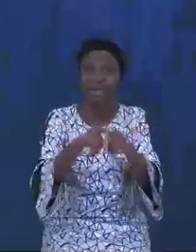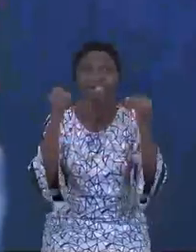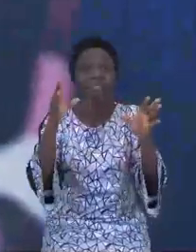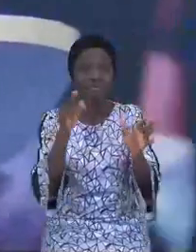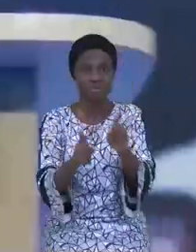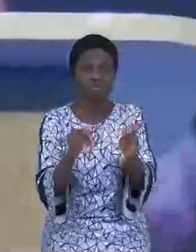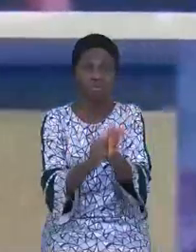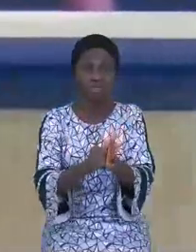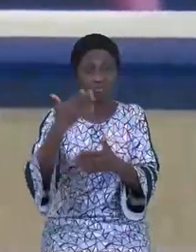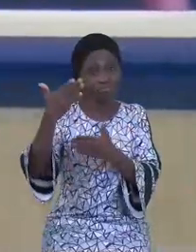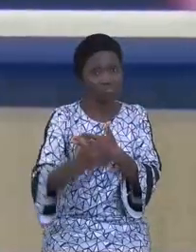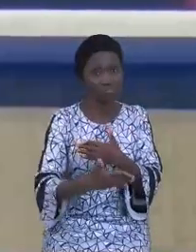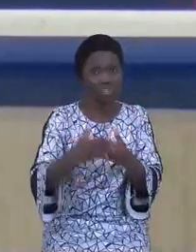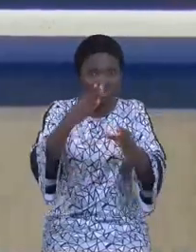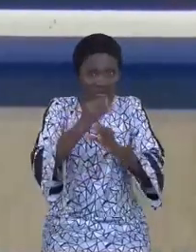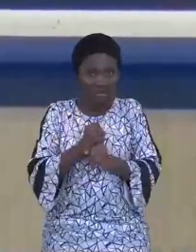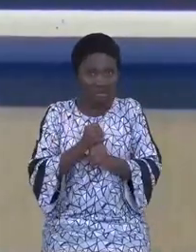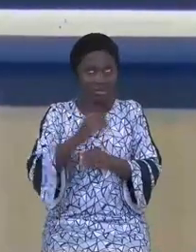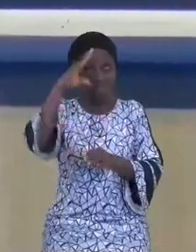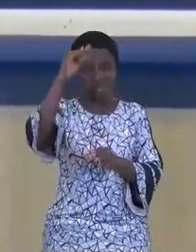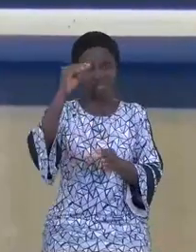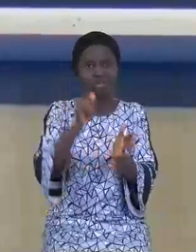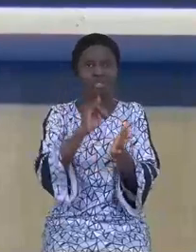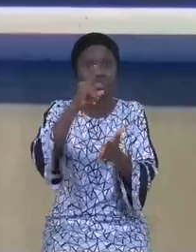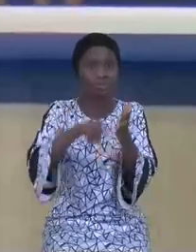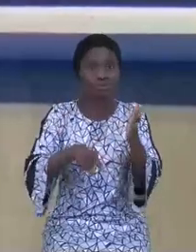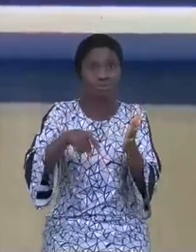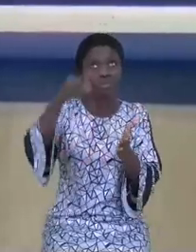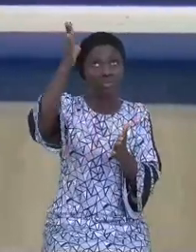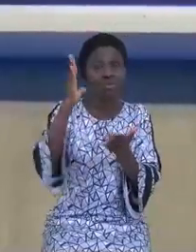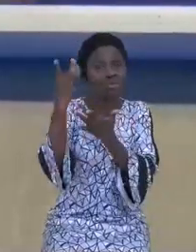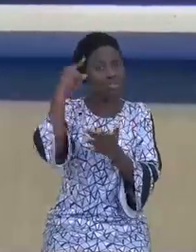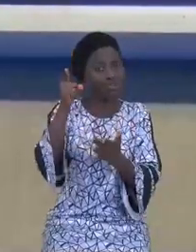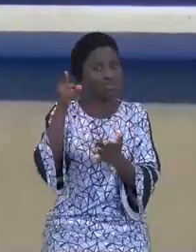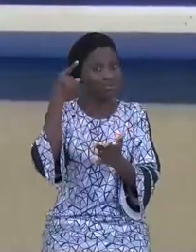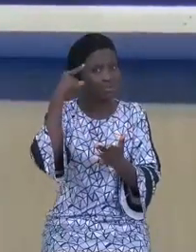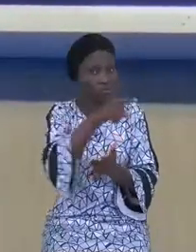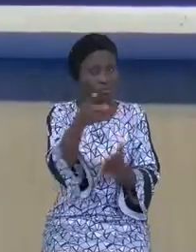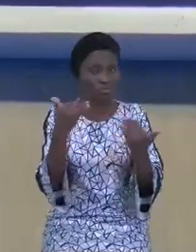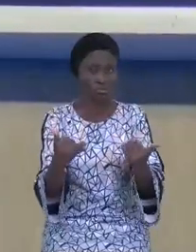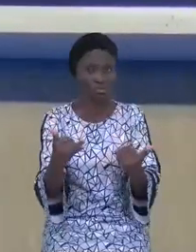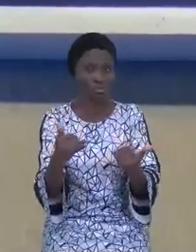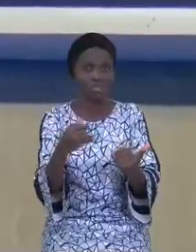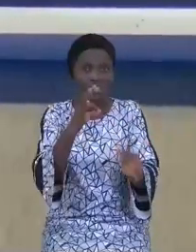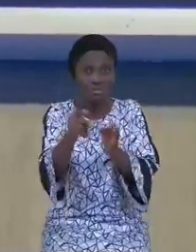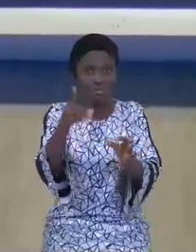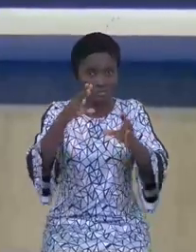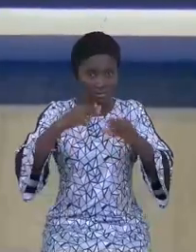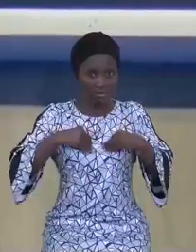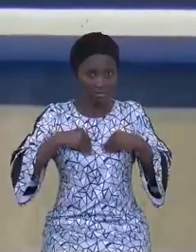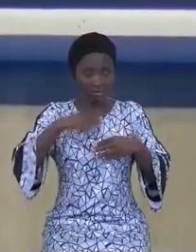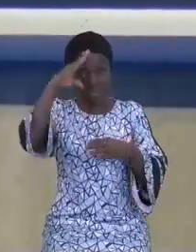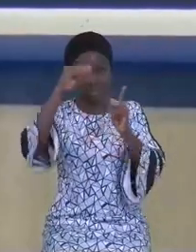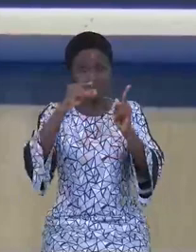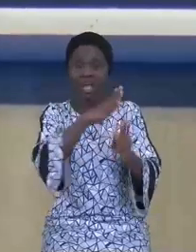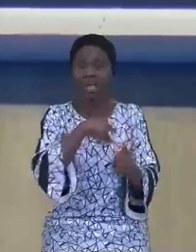ce Seigneur, c'est ça qu'il cherche. Tu le reçois, tu lui ouvres ton cœur. Tu dis, Seigneur, je sais que tu es venu me